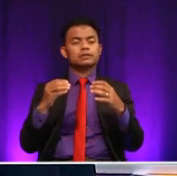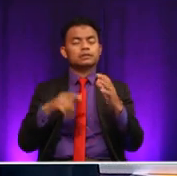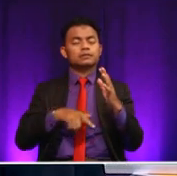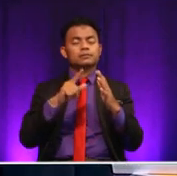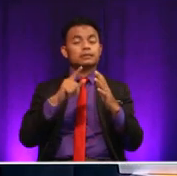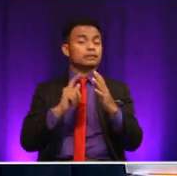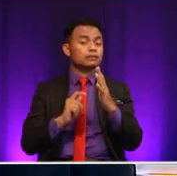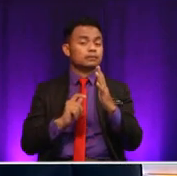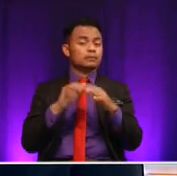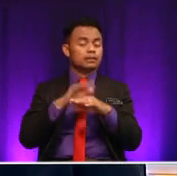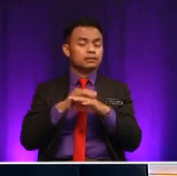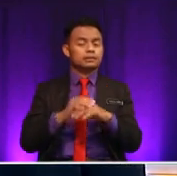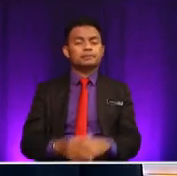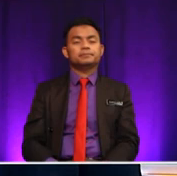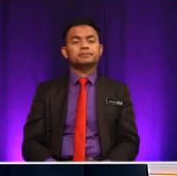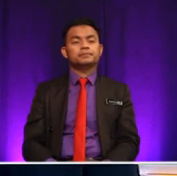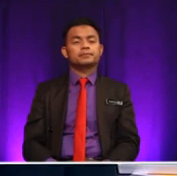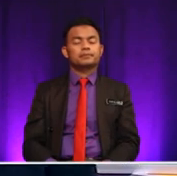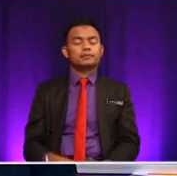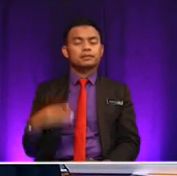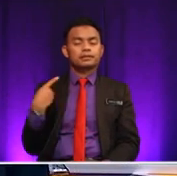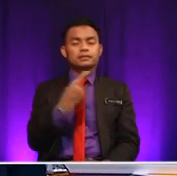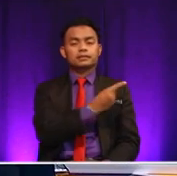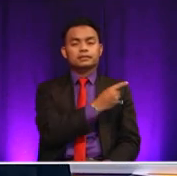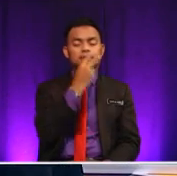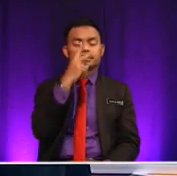Oke jadi kita tengok di sini